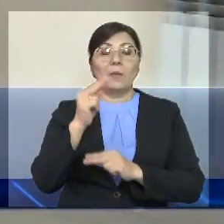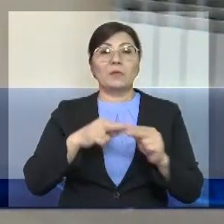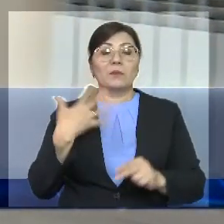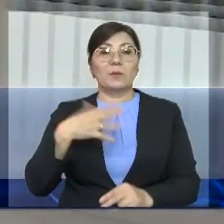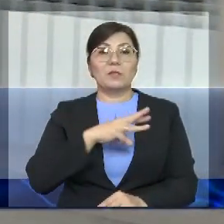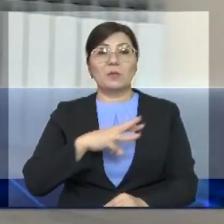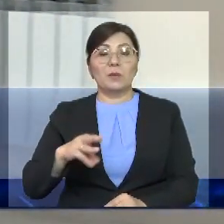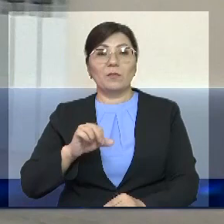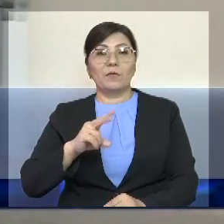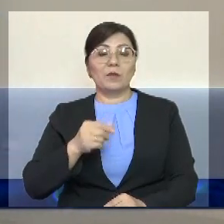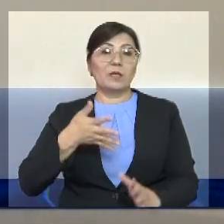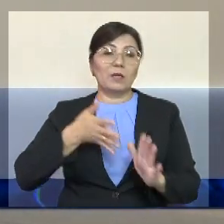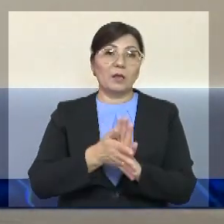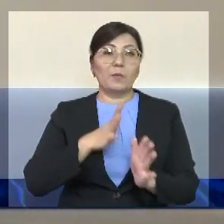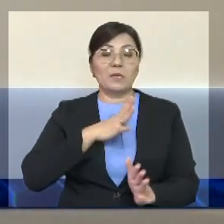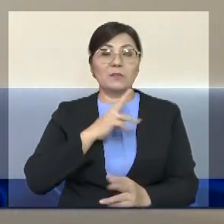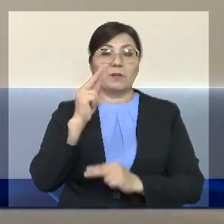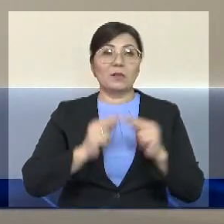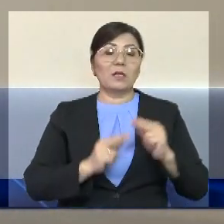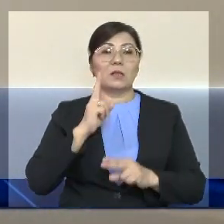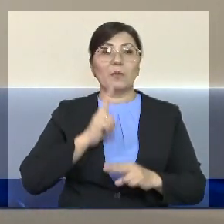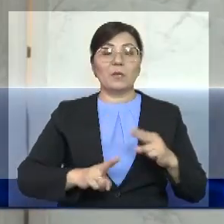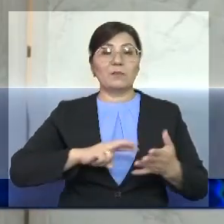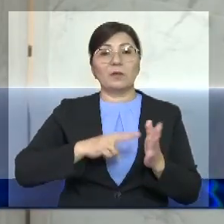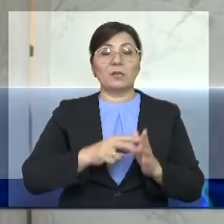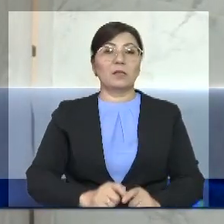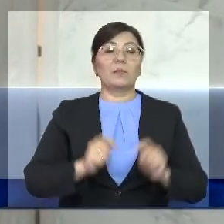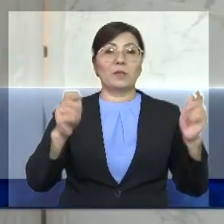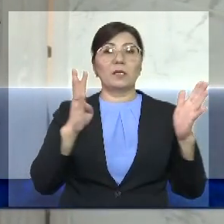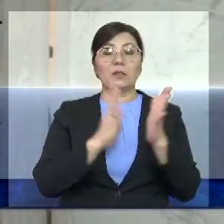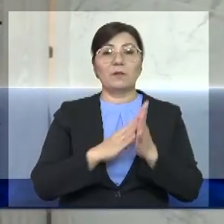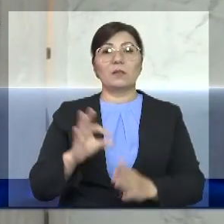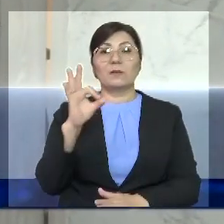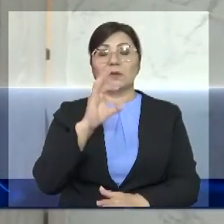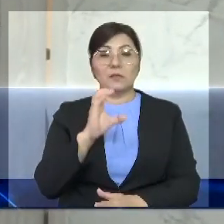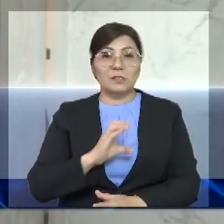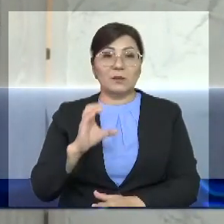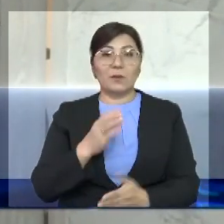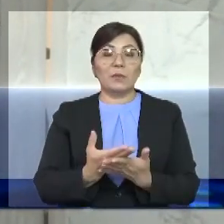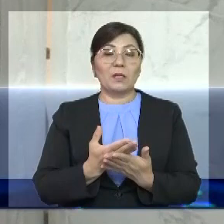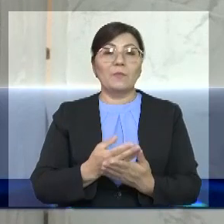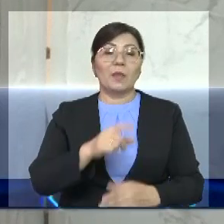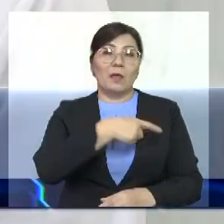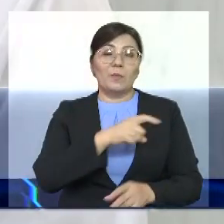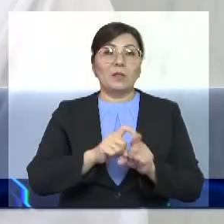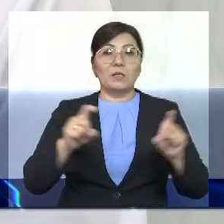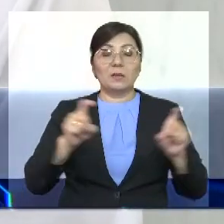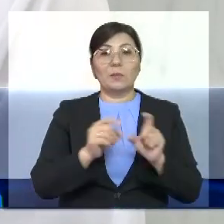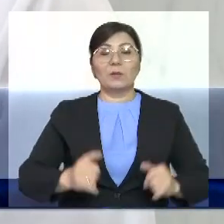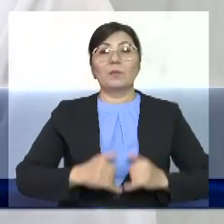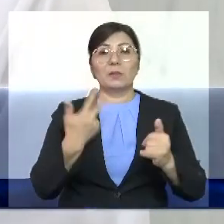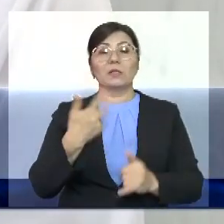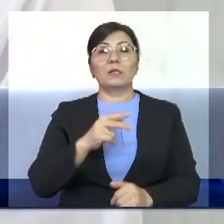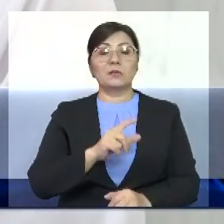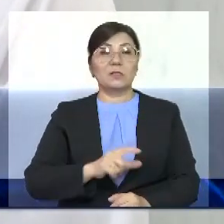миллионов тенге ушло на это. Строительство почти завершено. Планируем открыть уже 9 сентября. Целый медпункт рассчитан на 30 человек. До этого